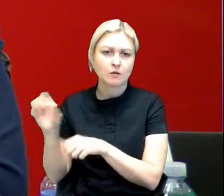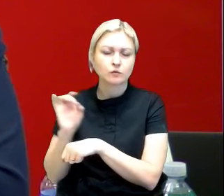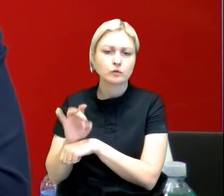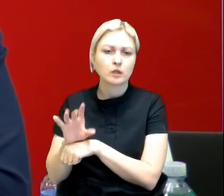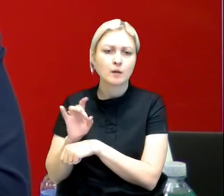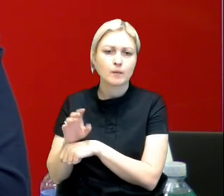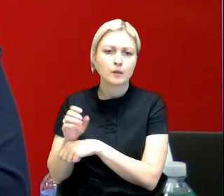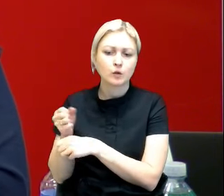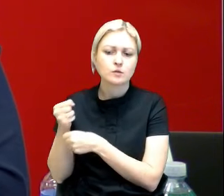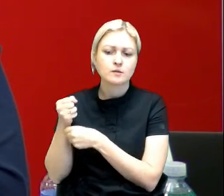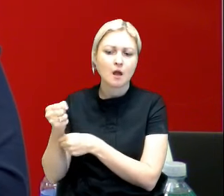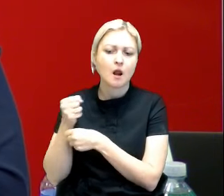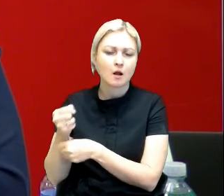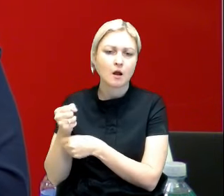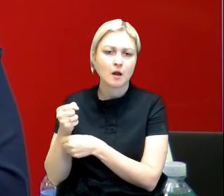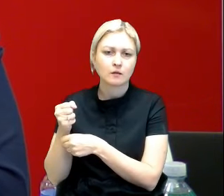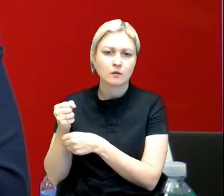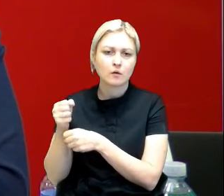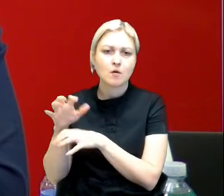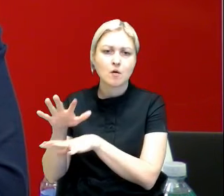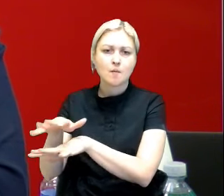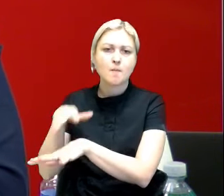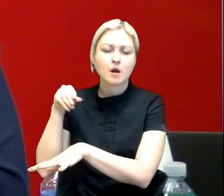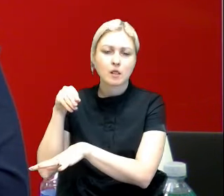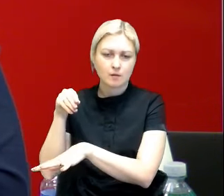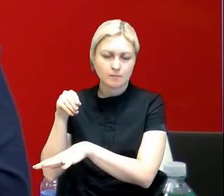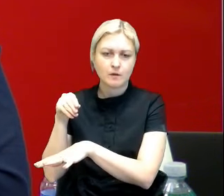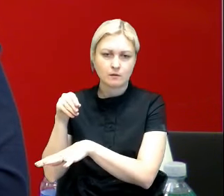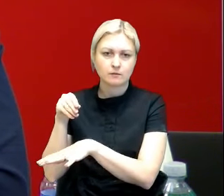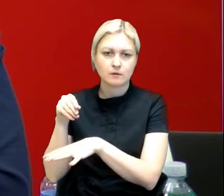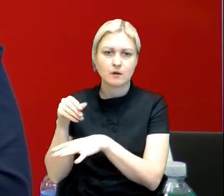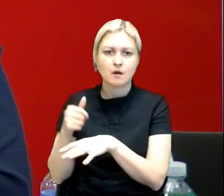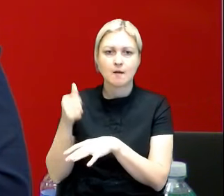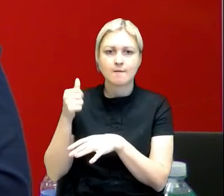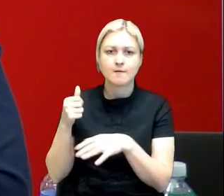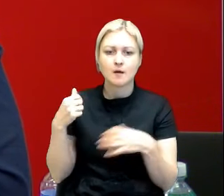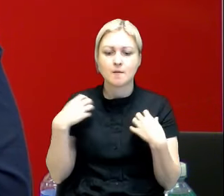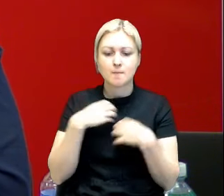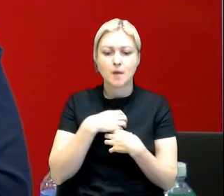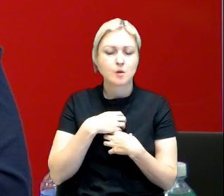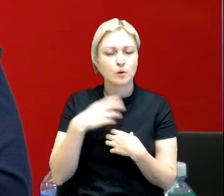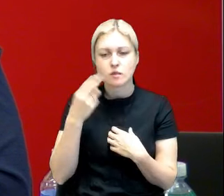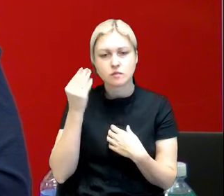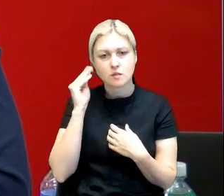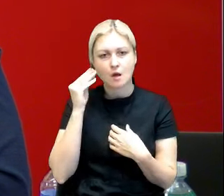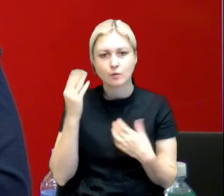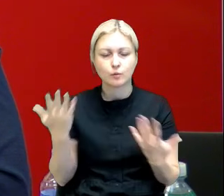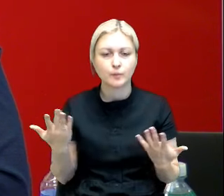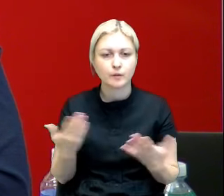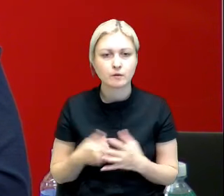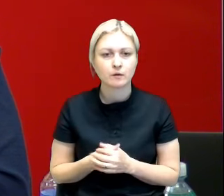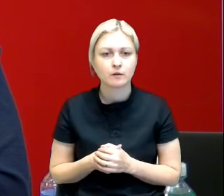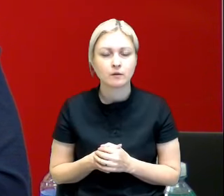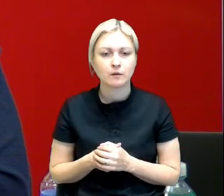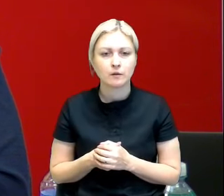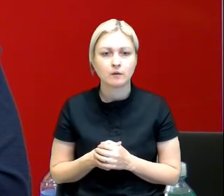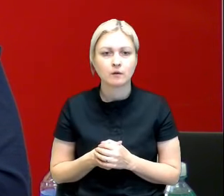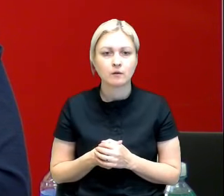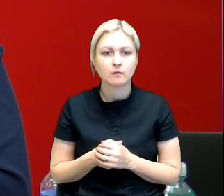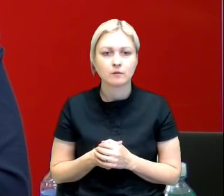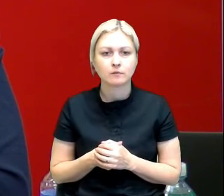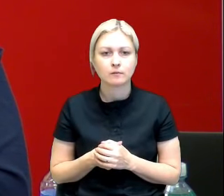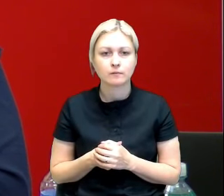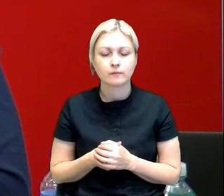žmonių į parlamentą kalbant apie tai kad merui tai turėtų nerūpėti a tai prasilenkia su